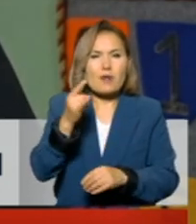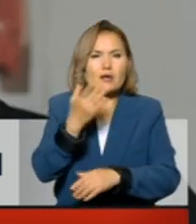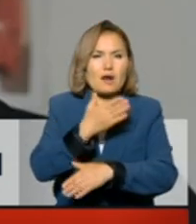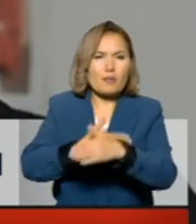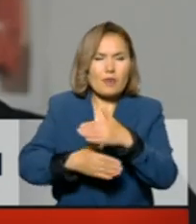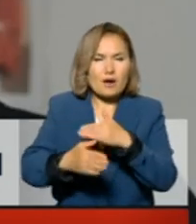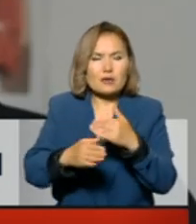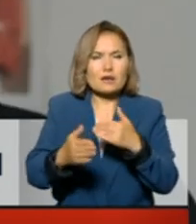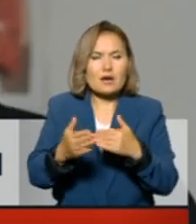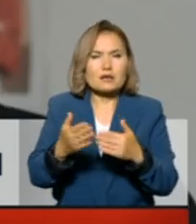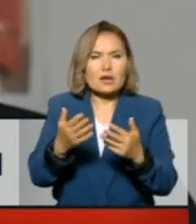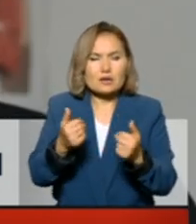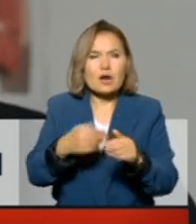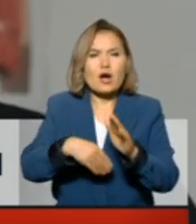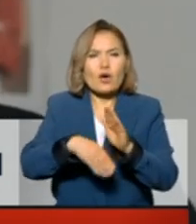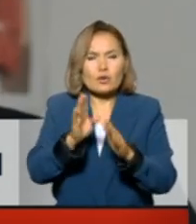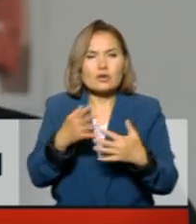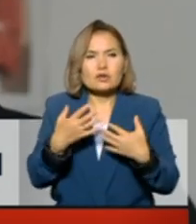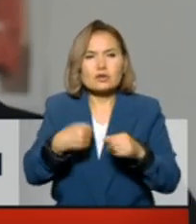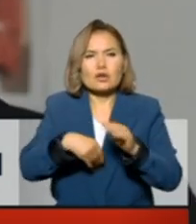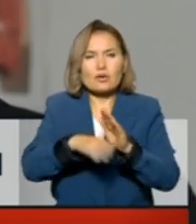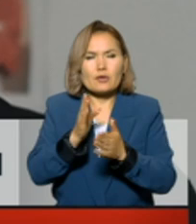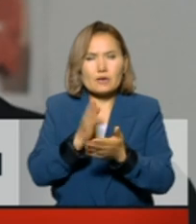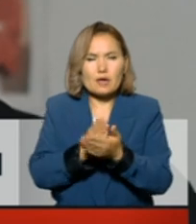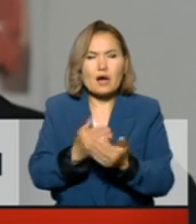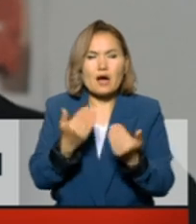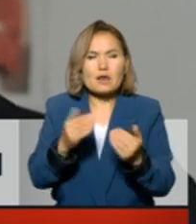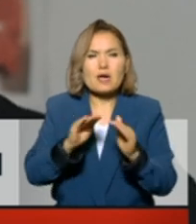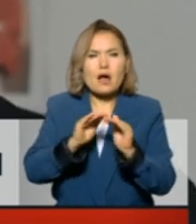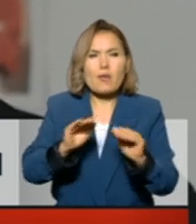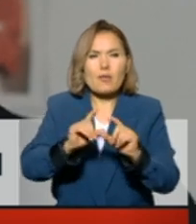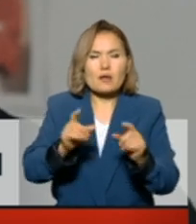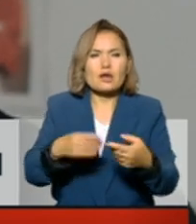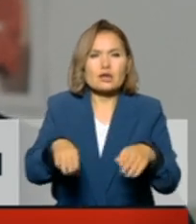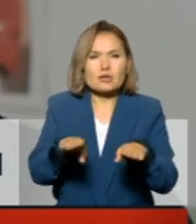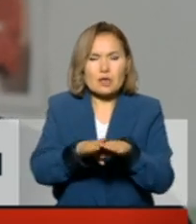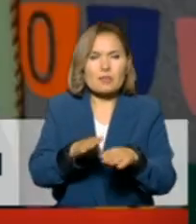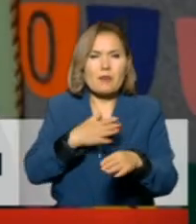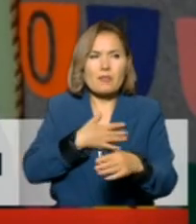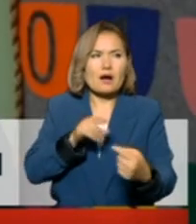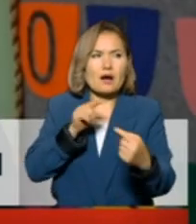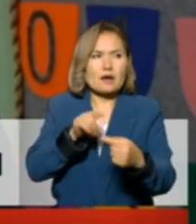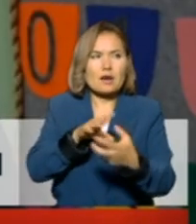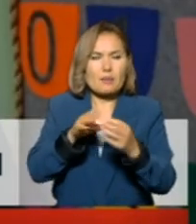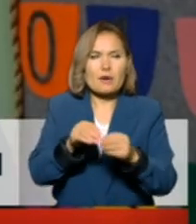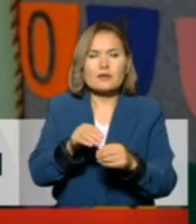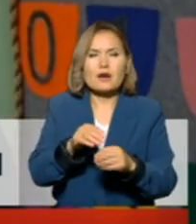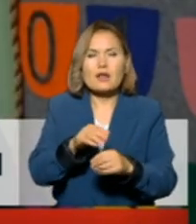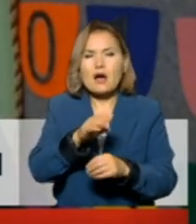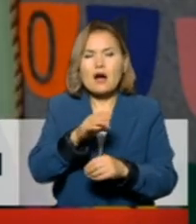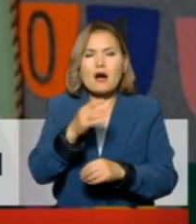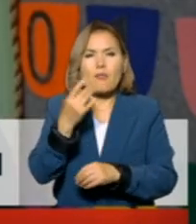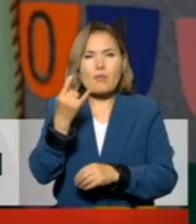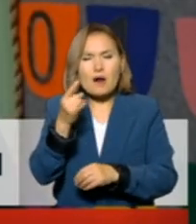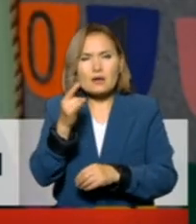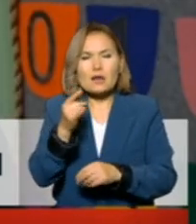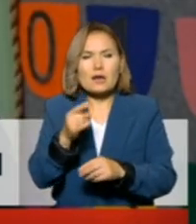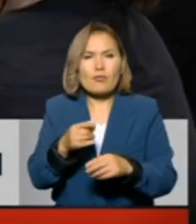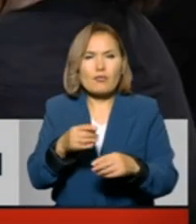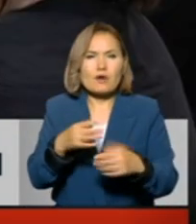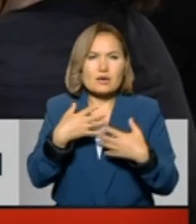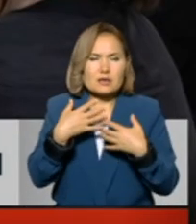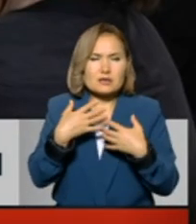мына жерде. Балдардың результаты енді шығып жатқан кезде мына жерін жапқанда мен лично өзім қарсымын. Балдардың диагнозы ол приговор